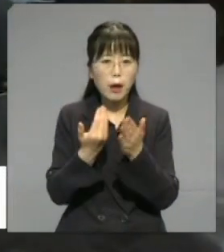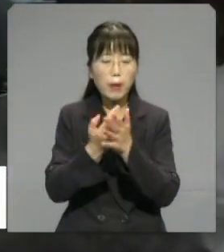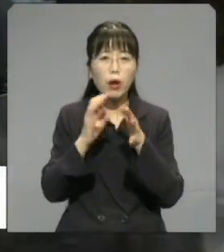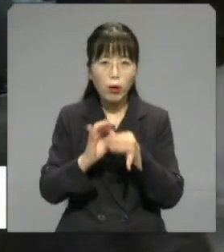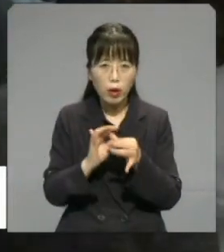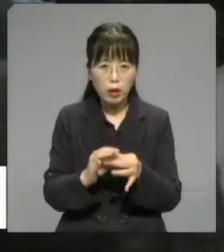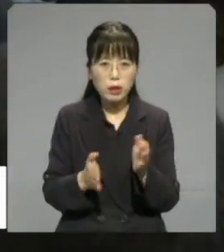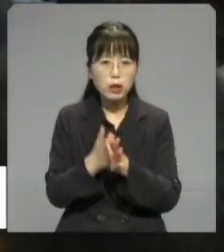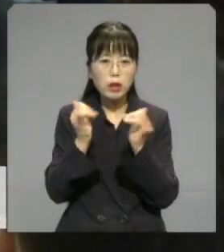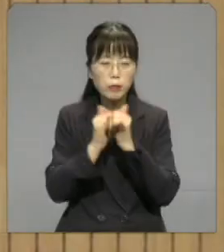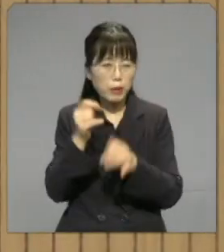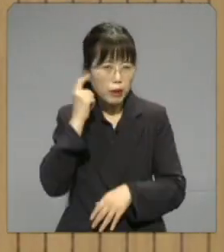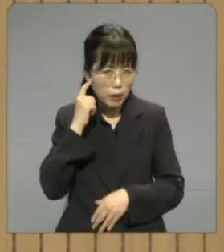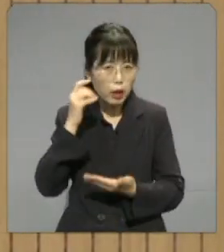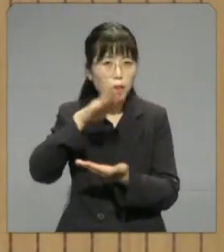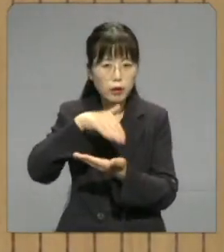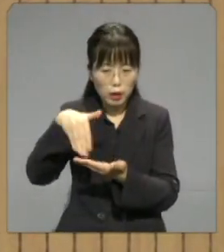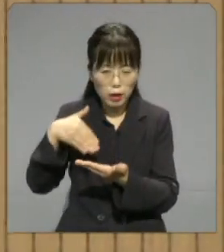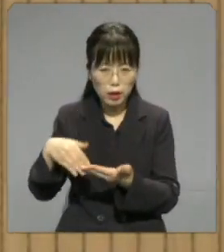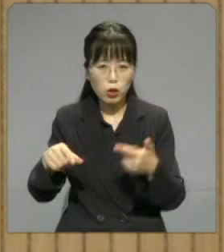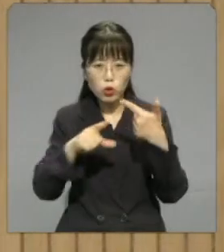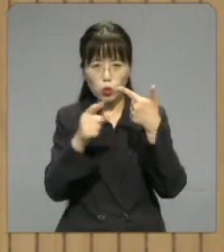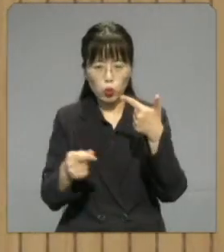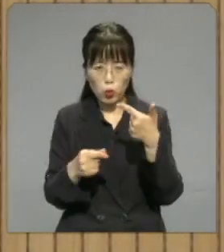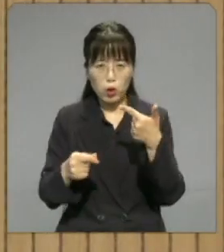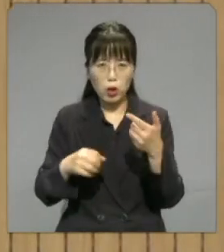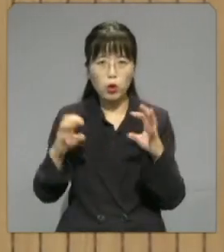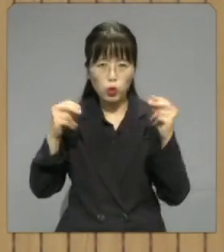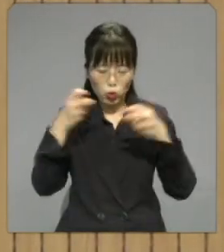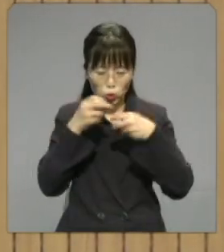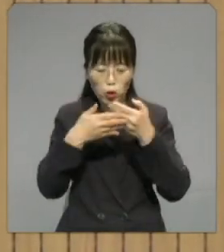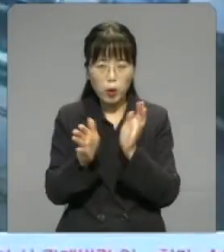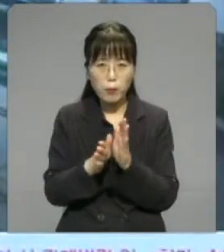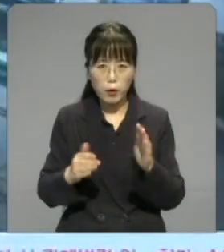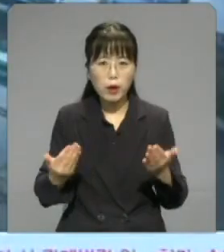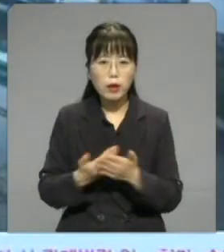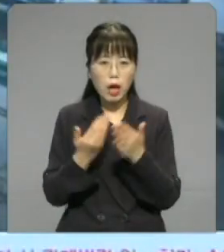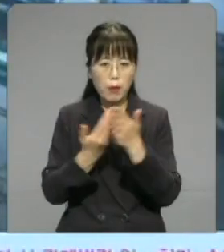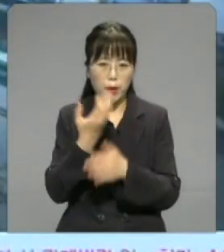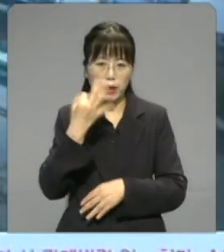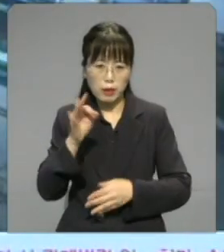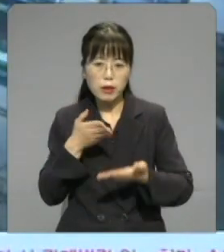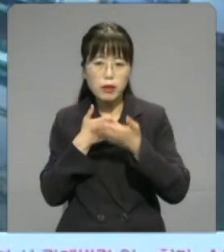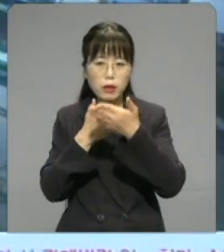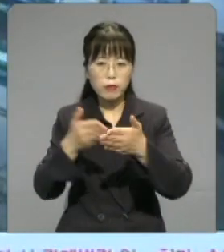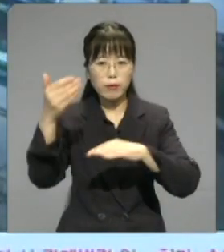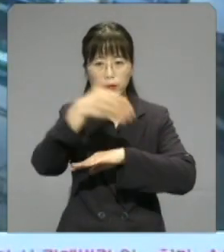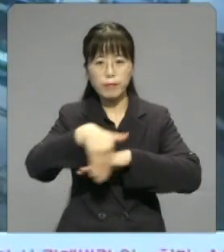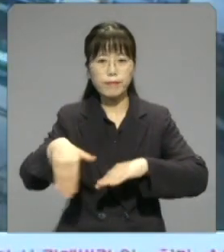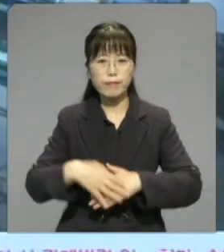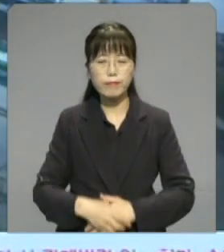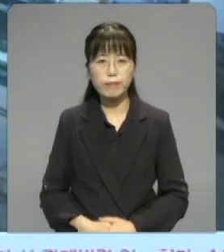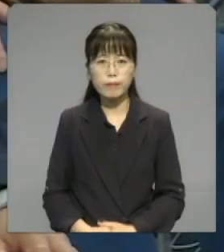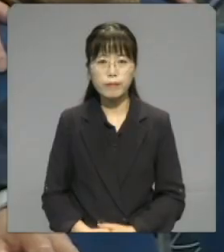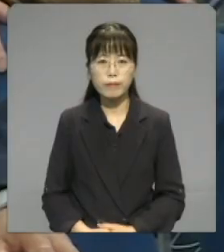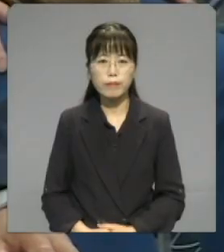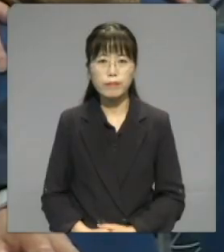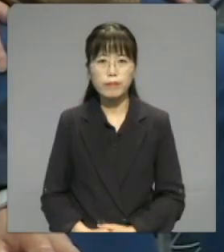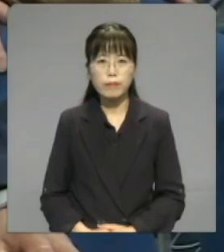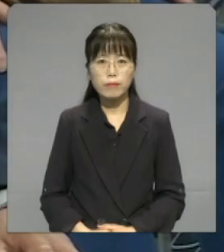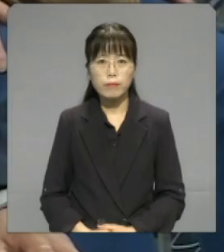관련한 시민 의견을 수렴해 다음달 국토부의 개발 승인을 신청하기로 했습니다